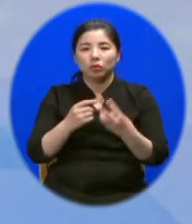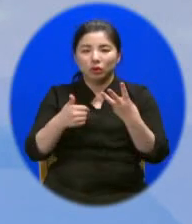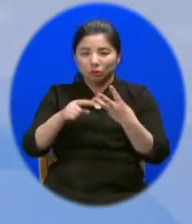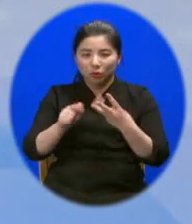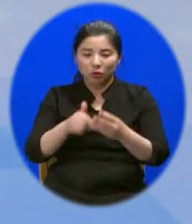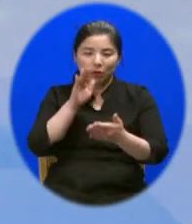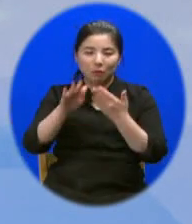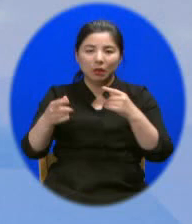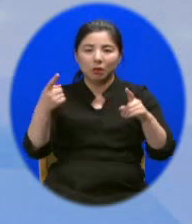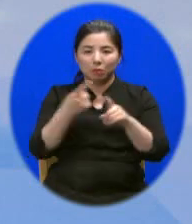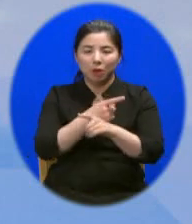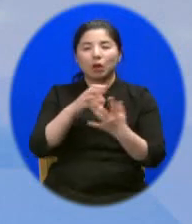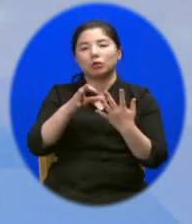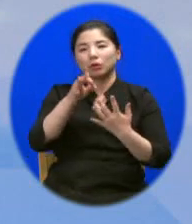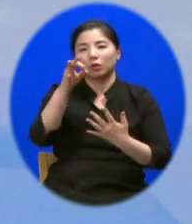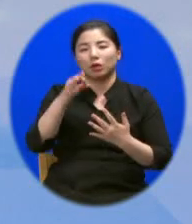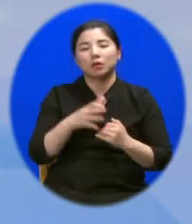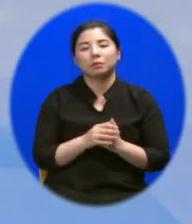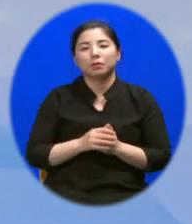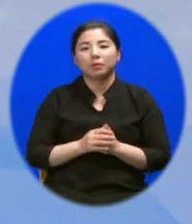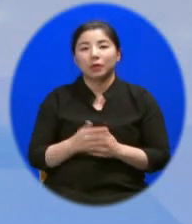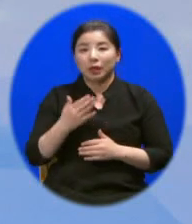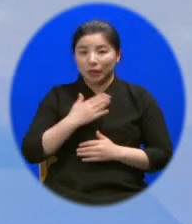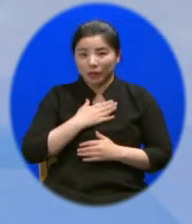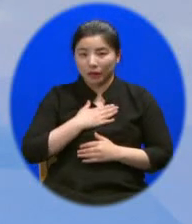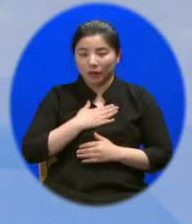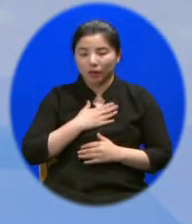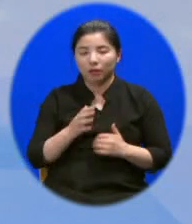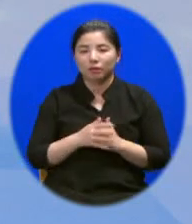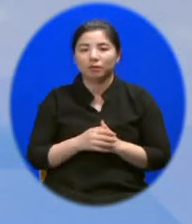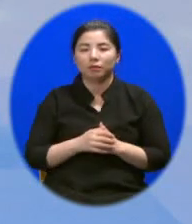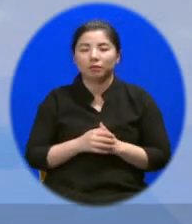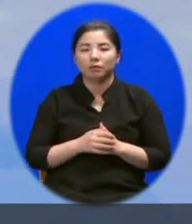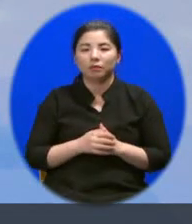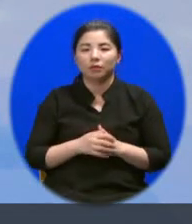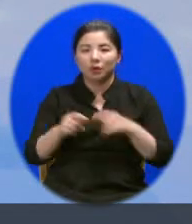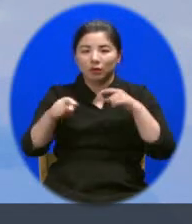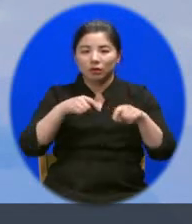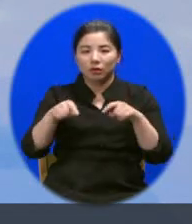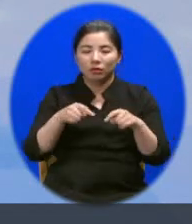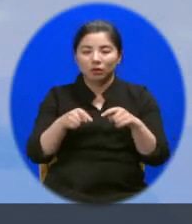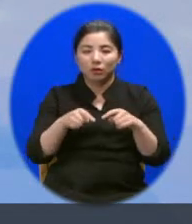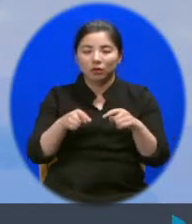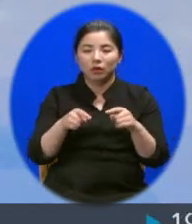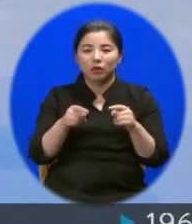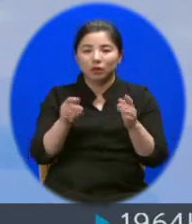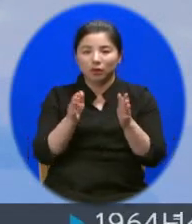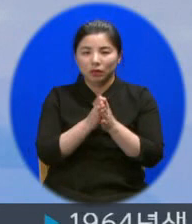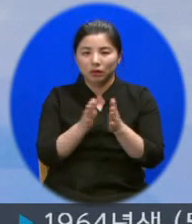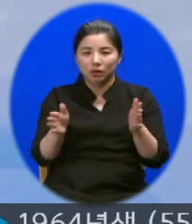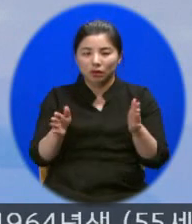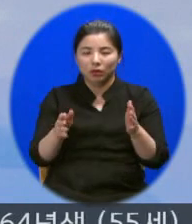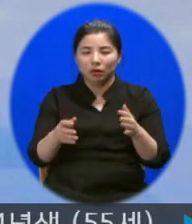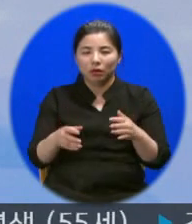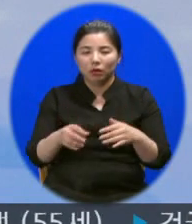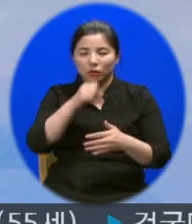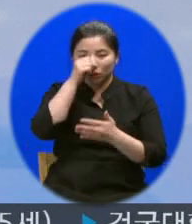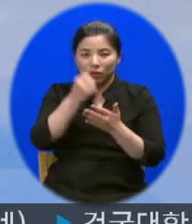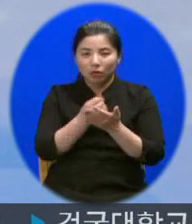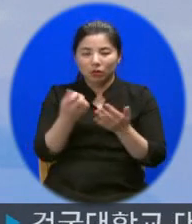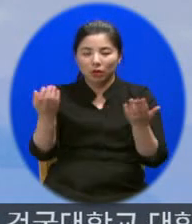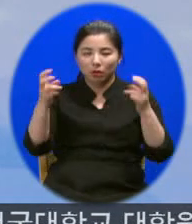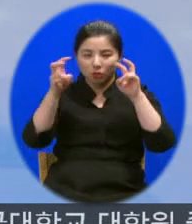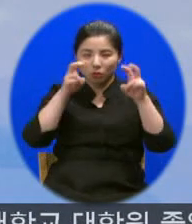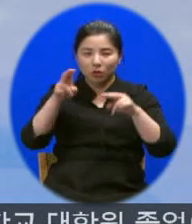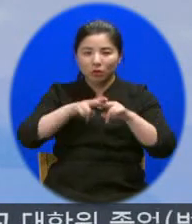미래를 바꾸는 선택 입니다 저 무 손 정치 시즌을 맞아 멀쩡한 직장을 그만두고 내려온